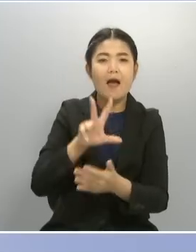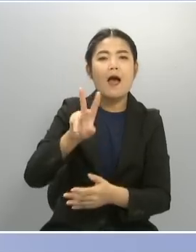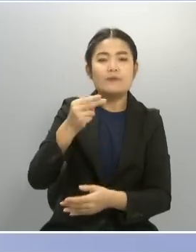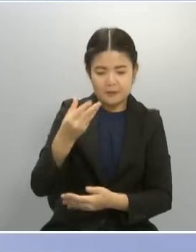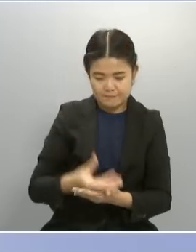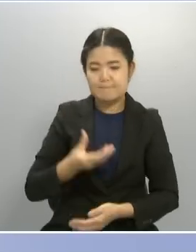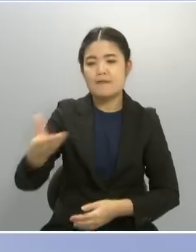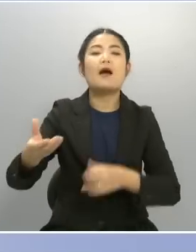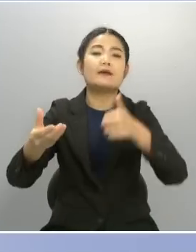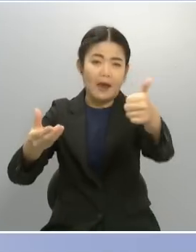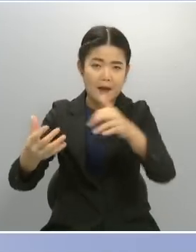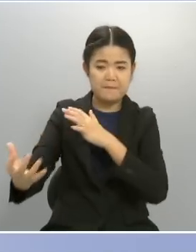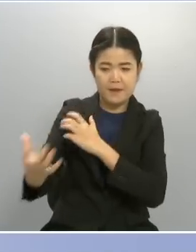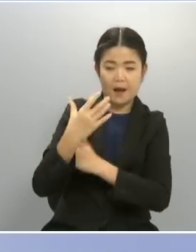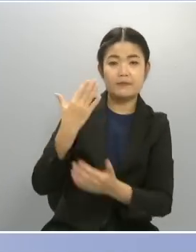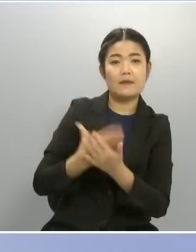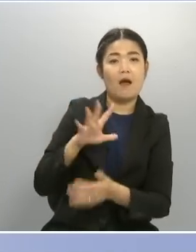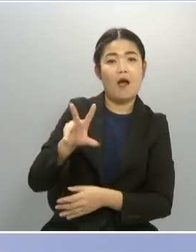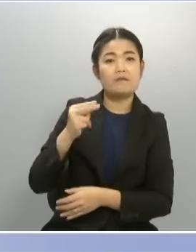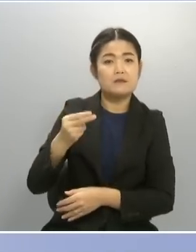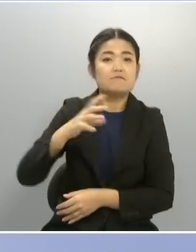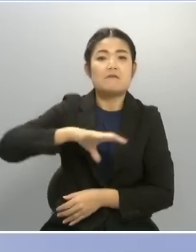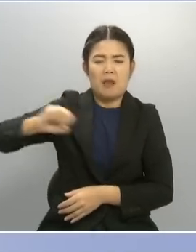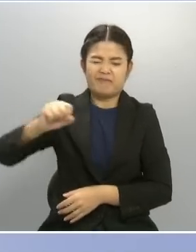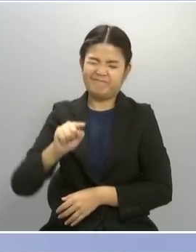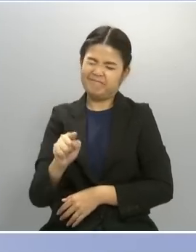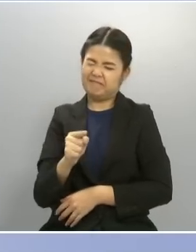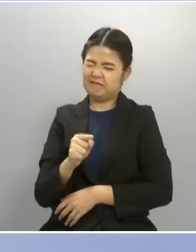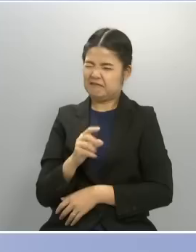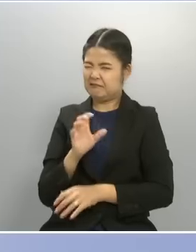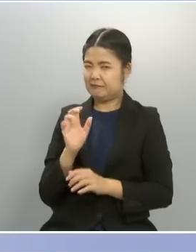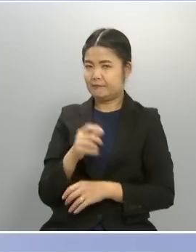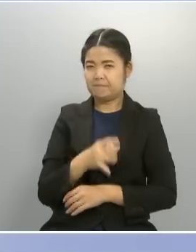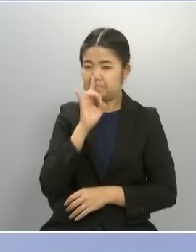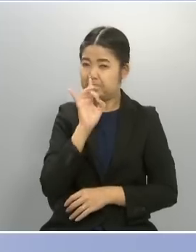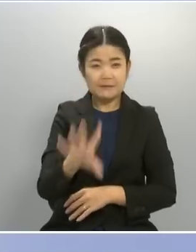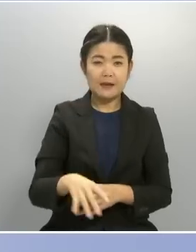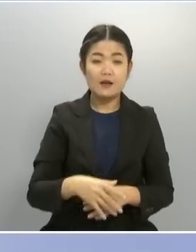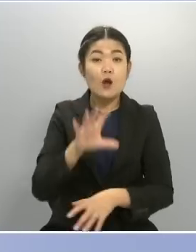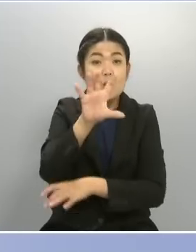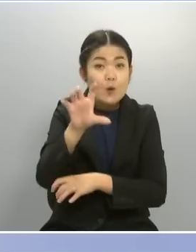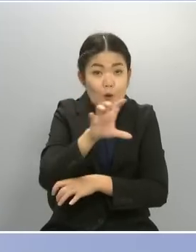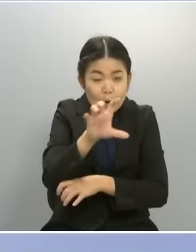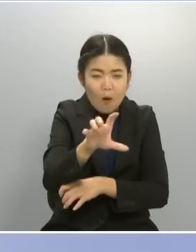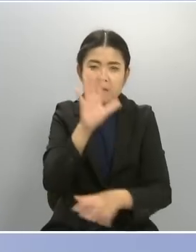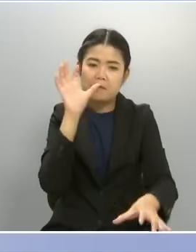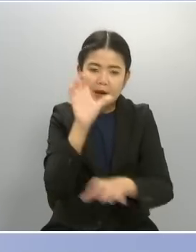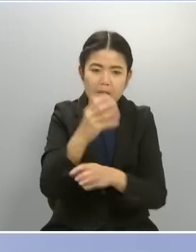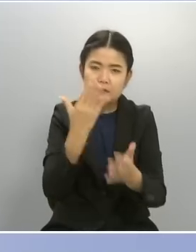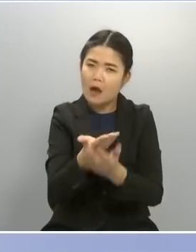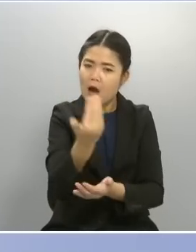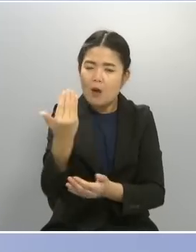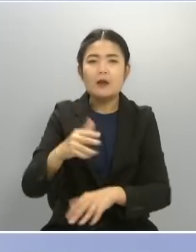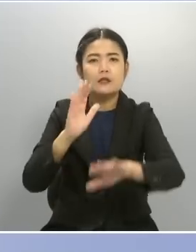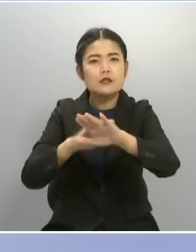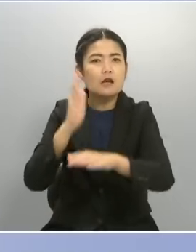จะมาเรียกถึง 5หมื่นคือตอนนี้โซเชียลมิจฉาชีพมีทุกรูปแบบหลอกเงินหลอกตบทรัพย์ก็อยากจะเตือนหนุ่มๆ